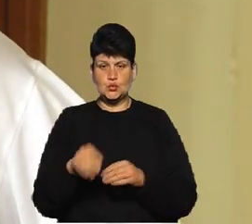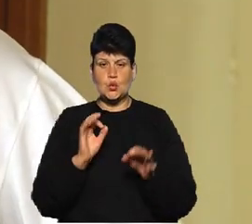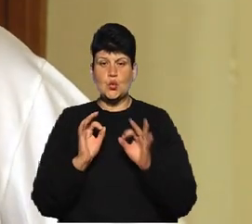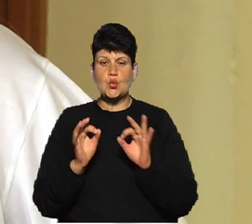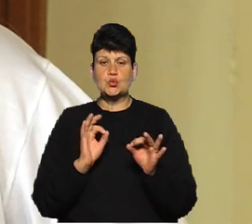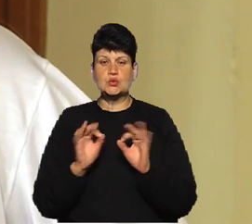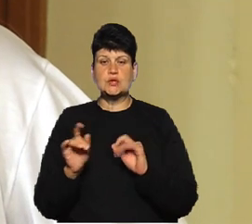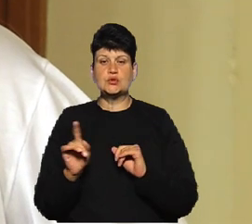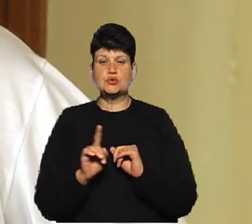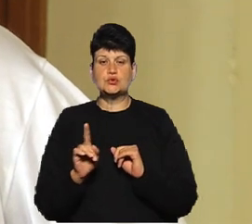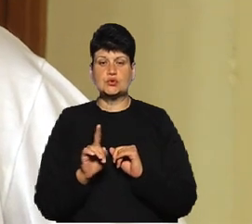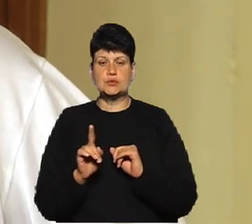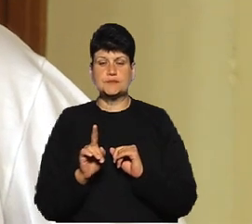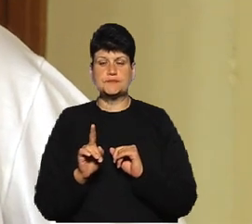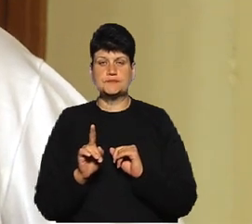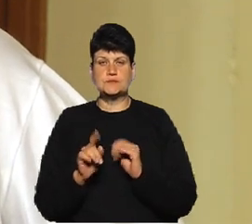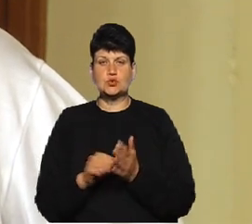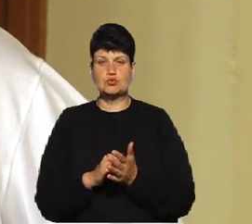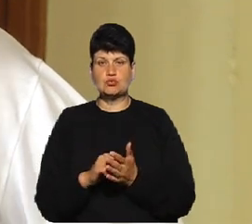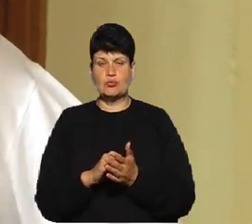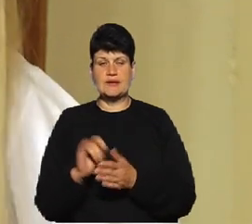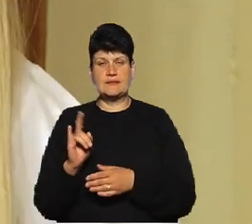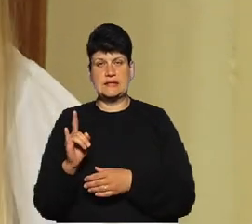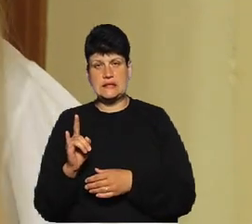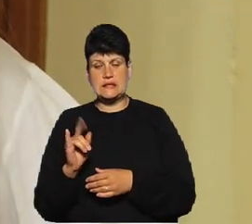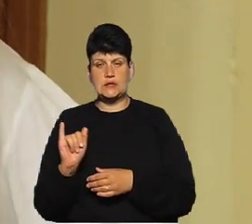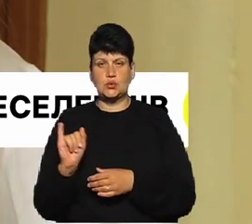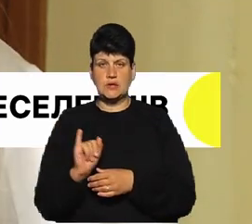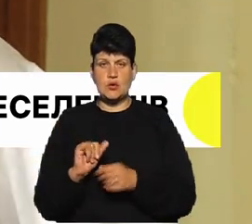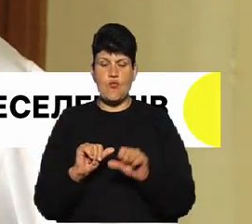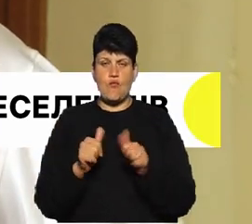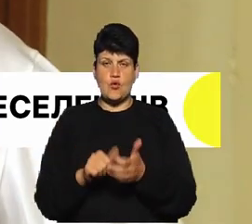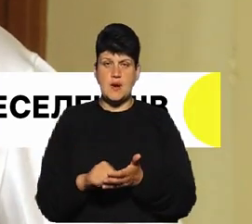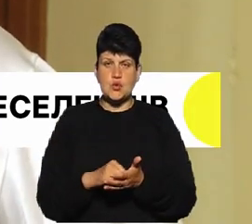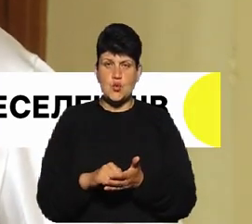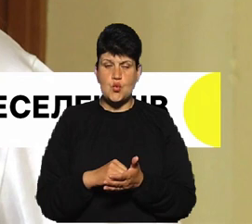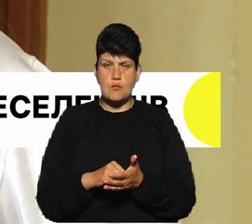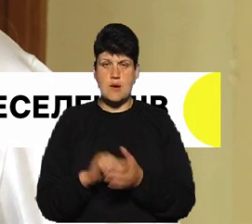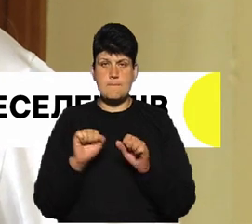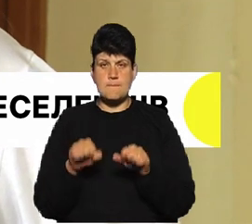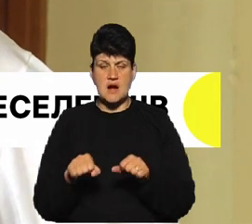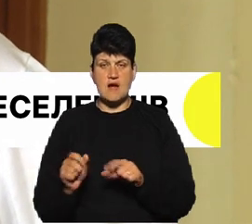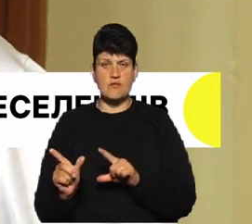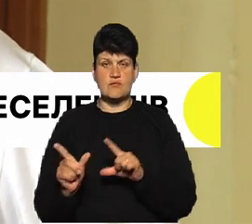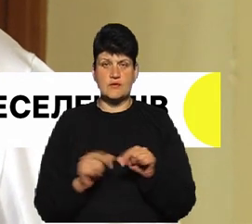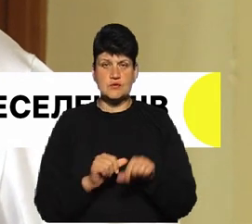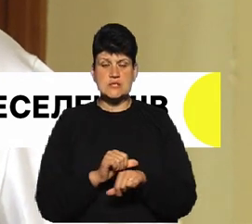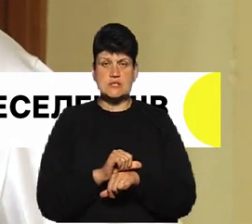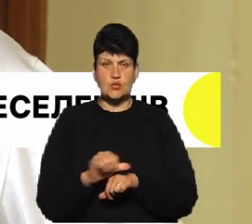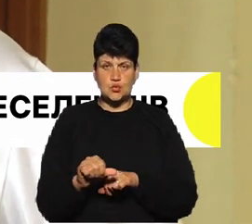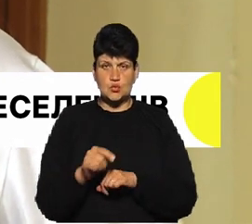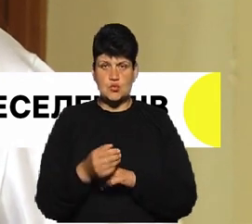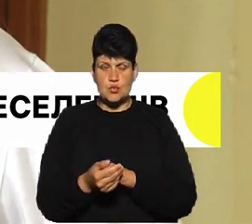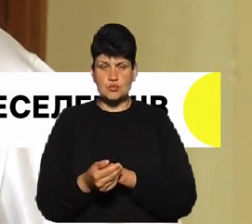щодо документів на дитину і оформлення документів, право вивозу за кордон. Тут, в принципі,